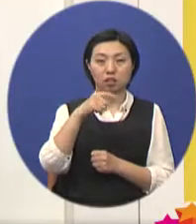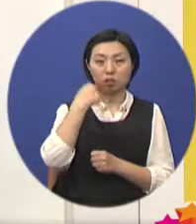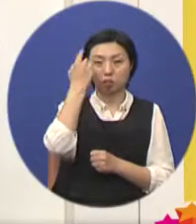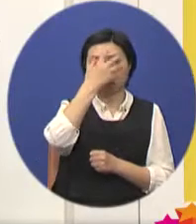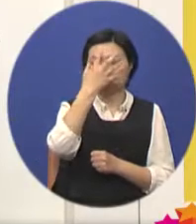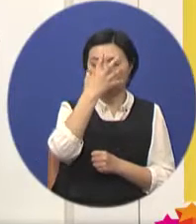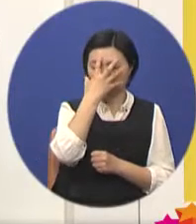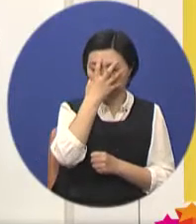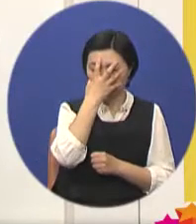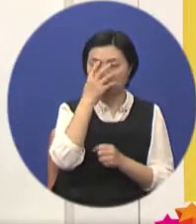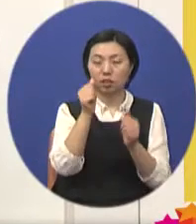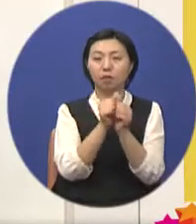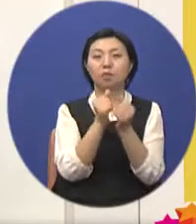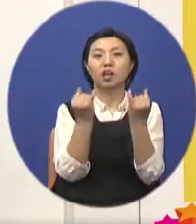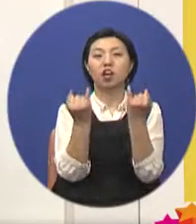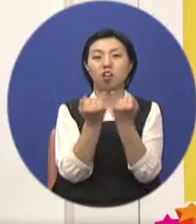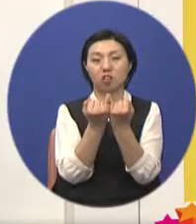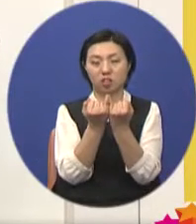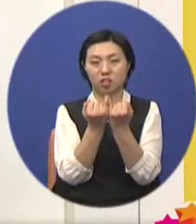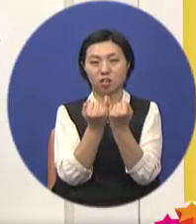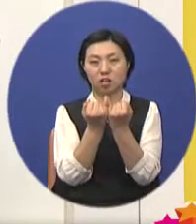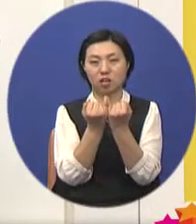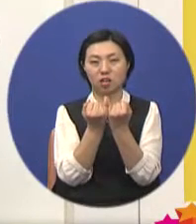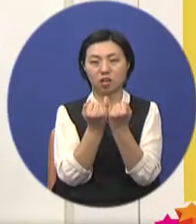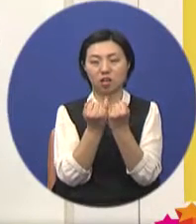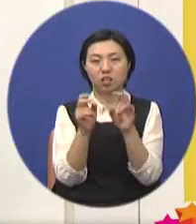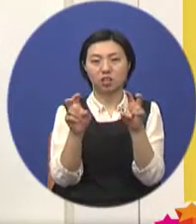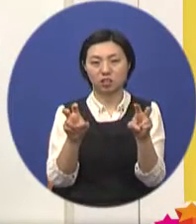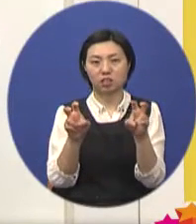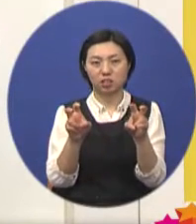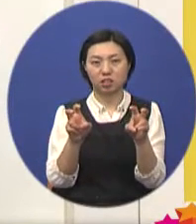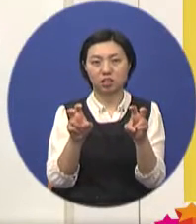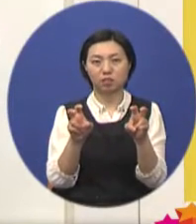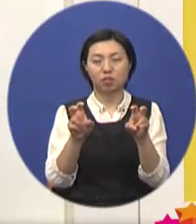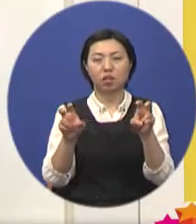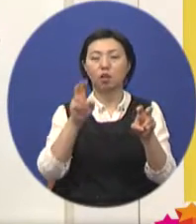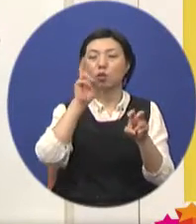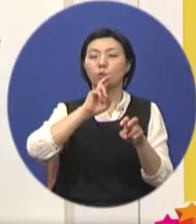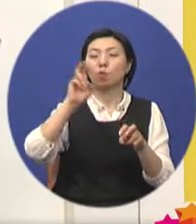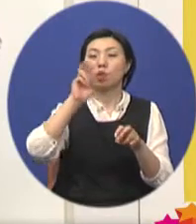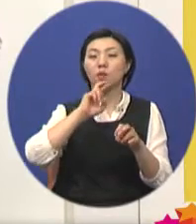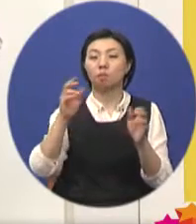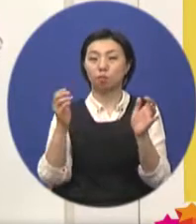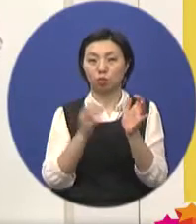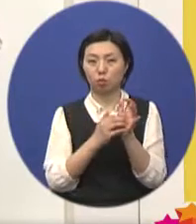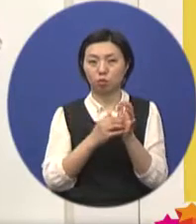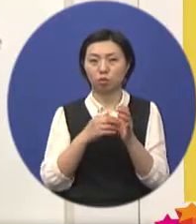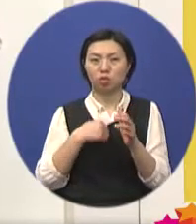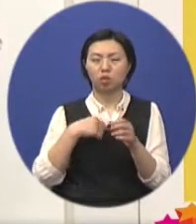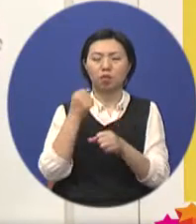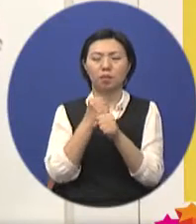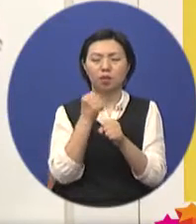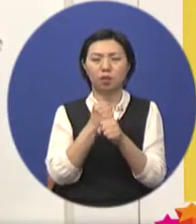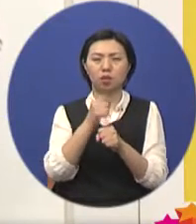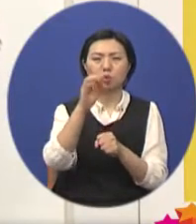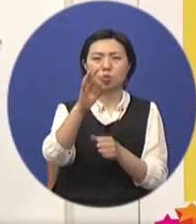밝히고 남녀가 불렀고요. 후배 가수하고 20곡씩. 네. 이제 저희가 그 제작을 해서 돈도 많이